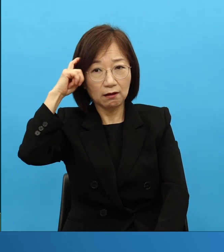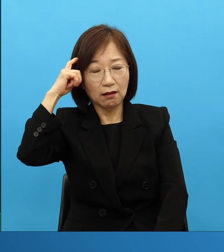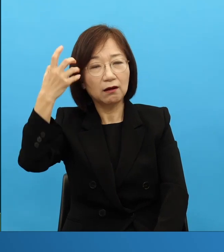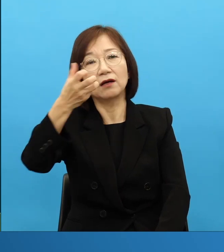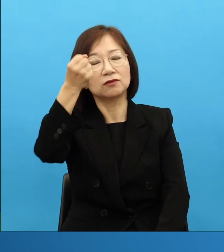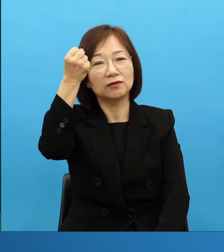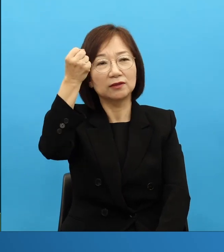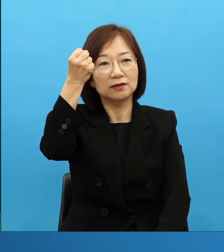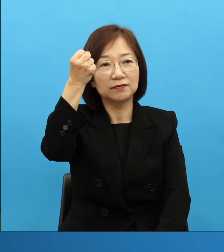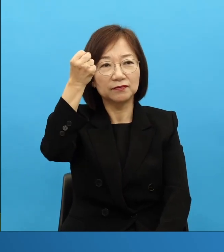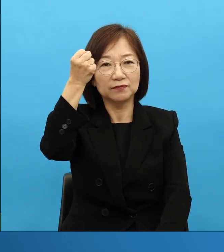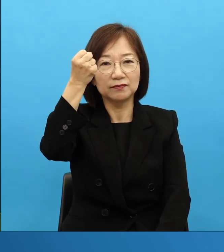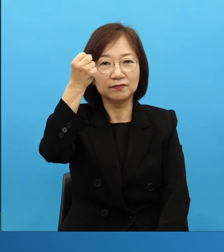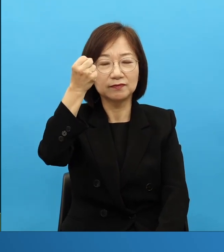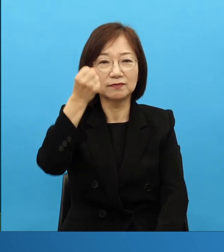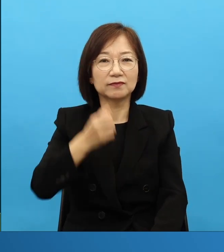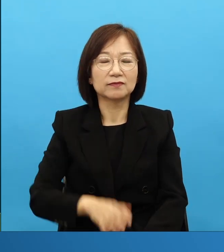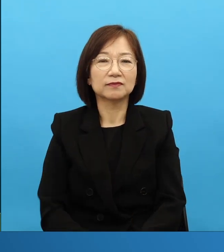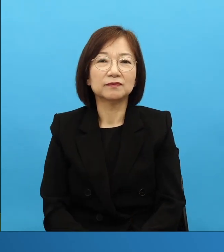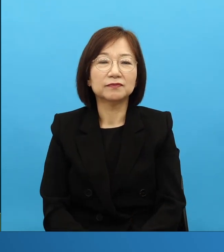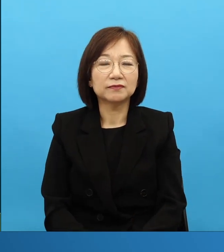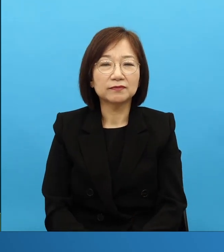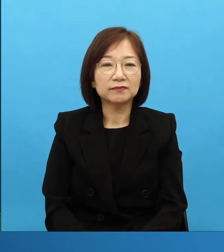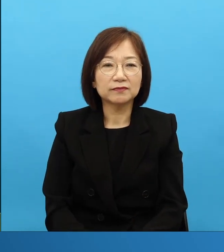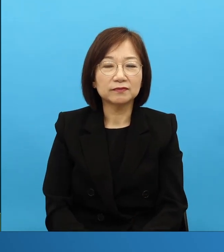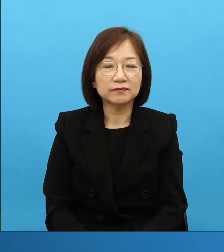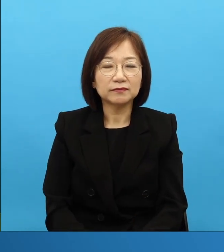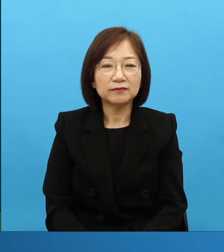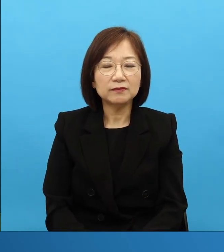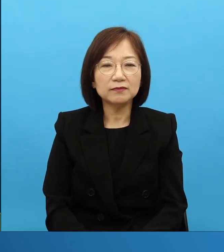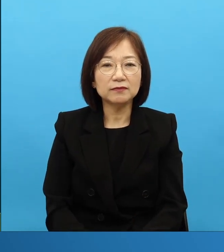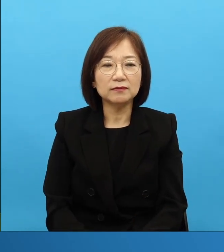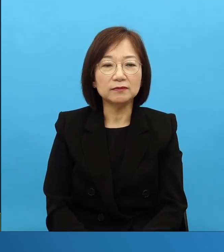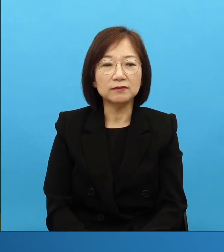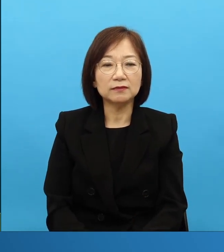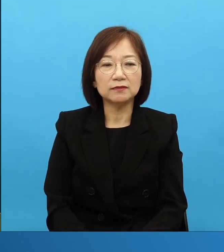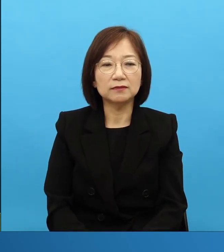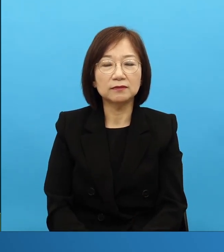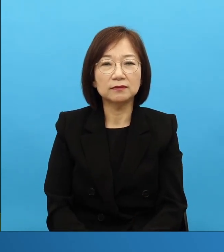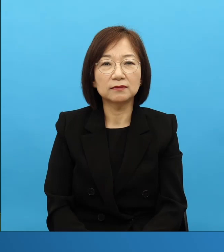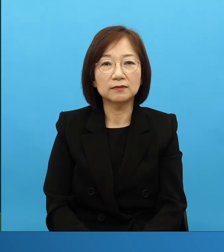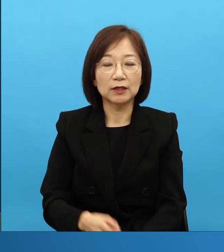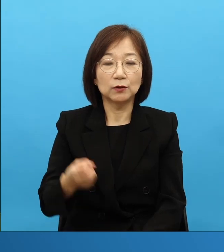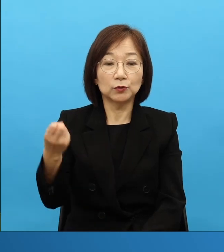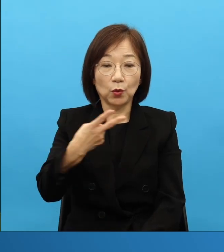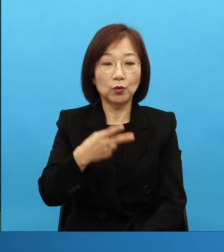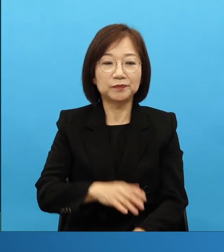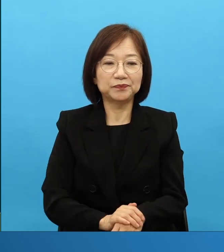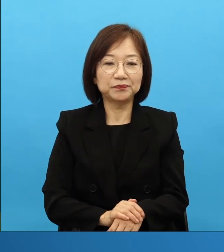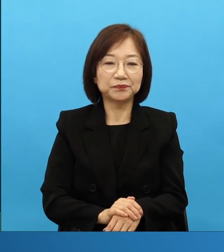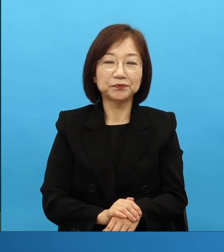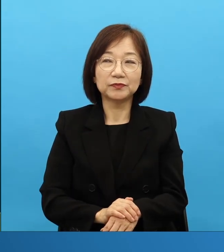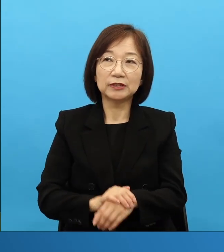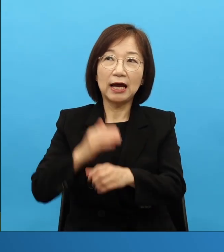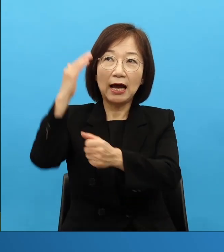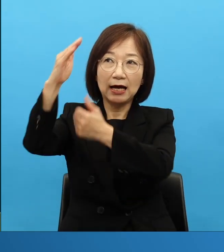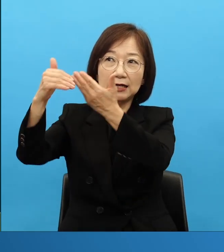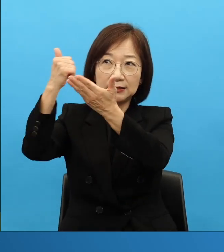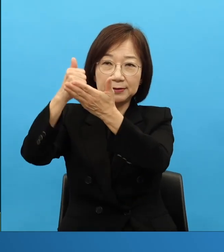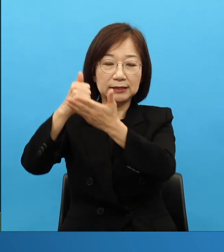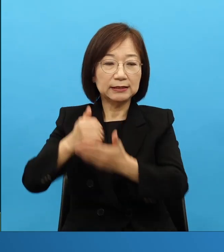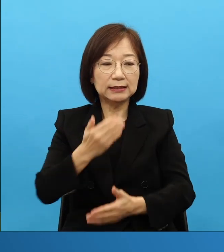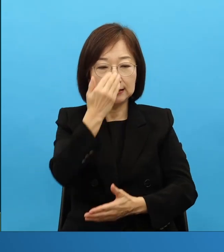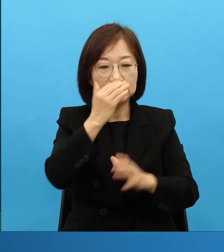and give victory to us. 그리고 우리는 선민, 너희들은 이방인이야. We